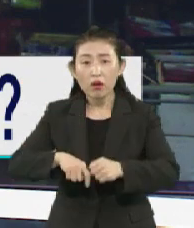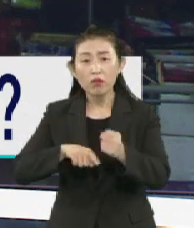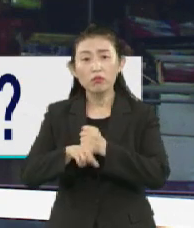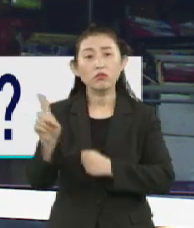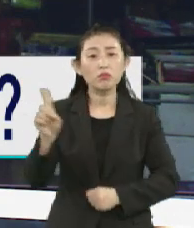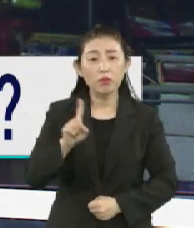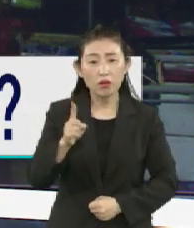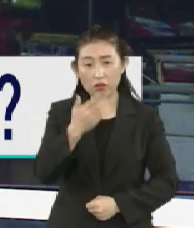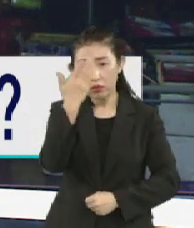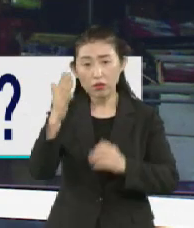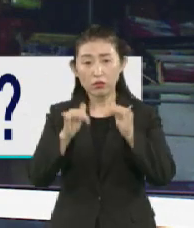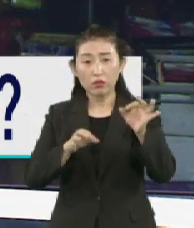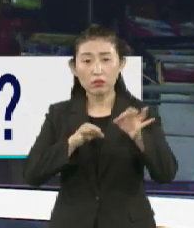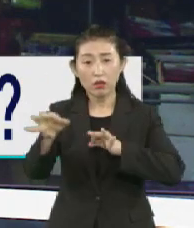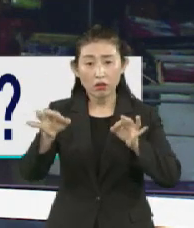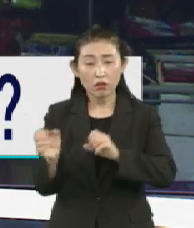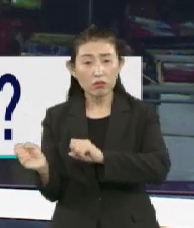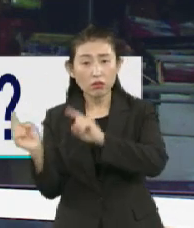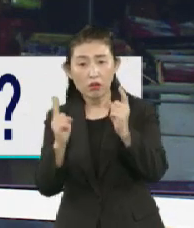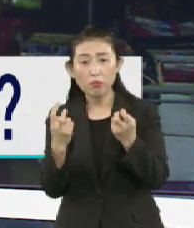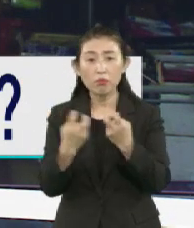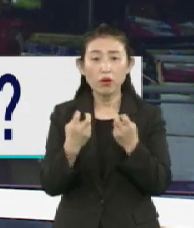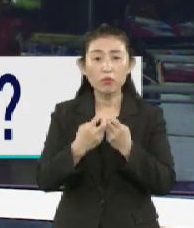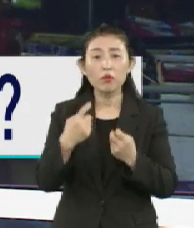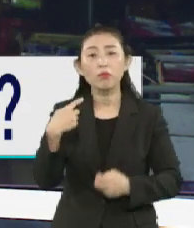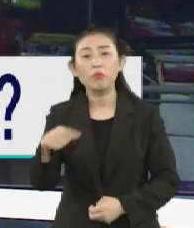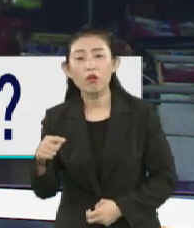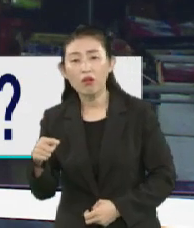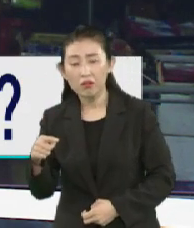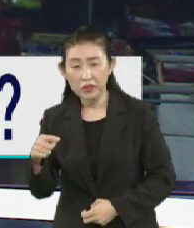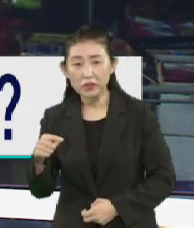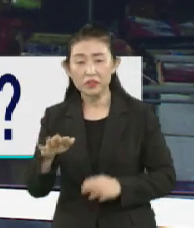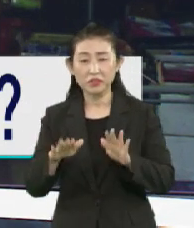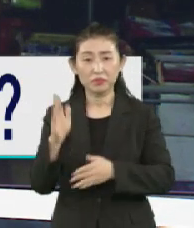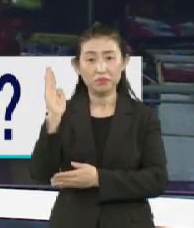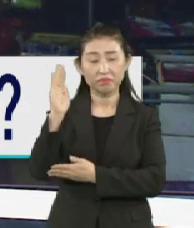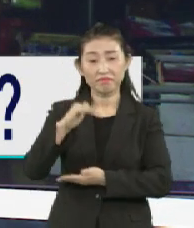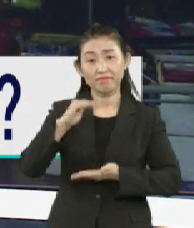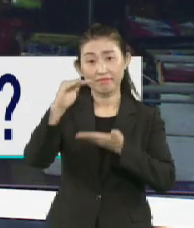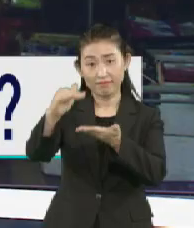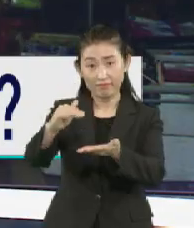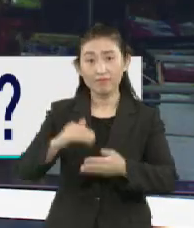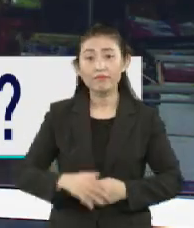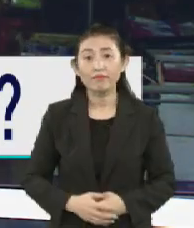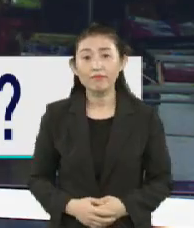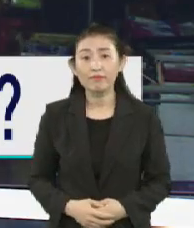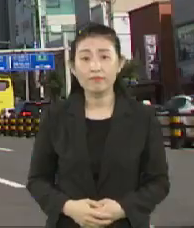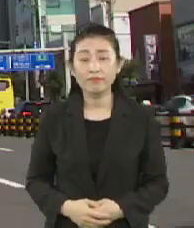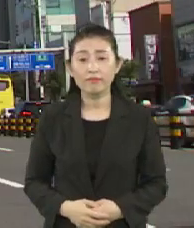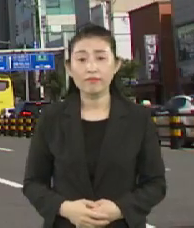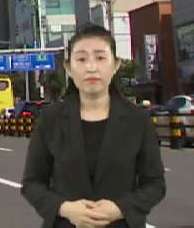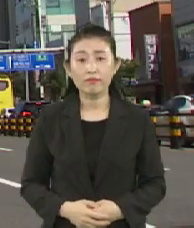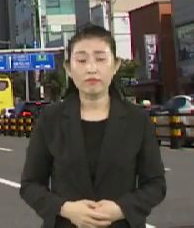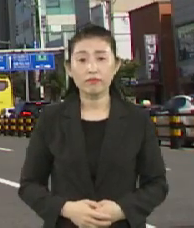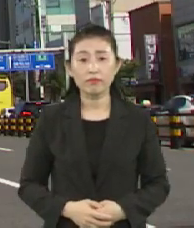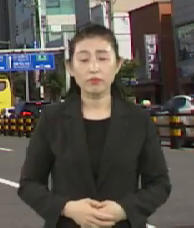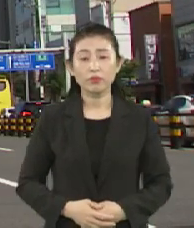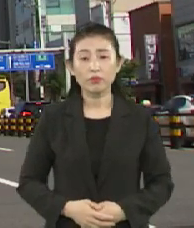닫게 됐고 청년 상가들을 살릴 수 있는 방법은 없는 건지 유재일 기자가 취재했습니다.